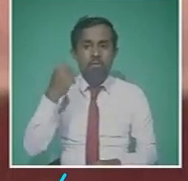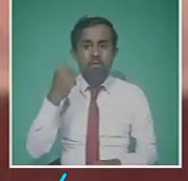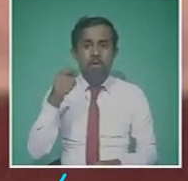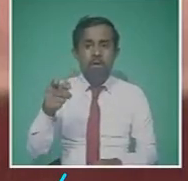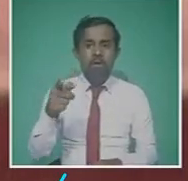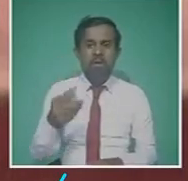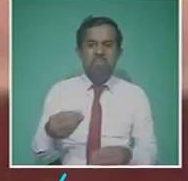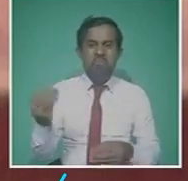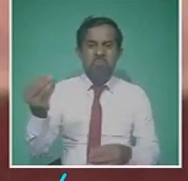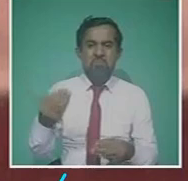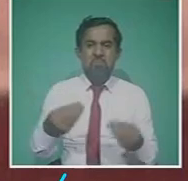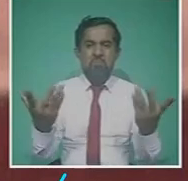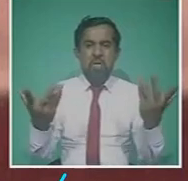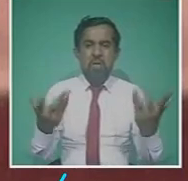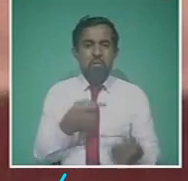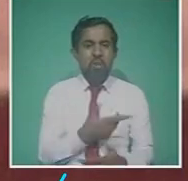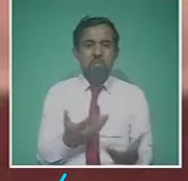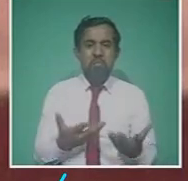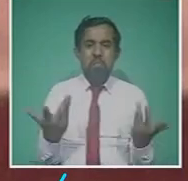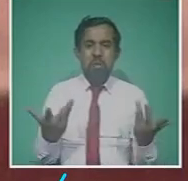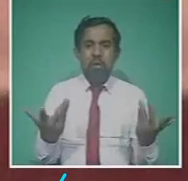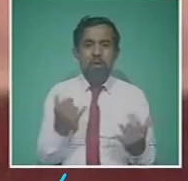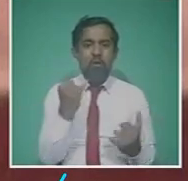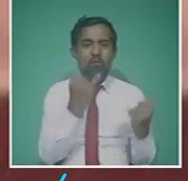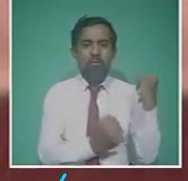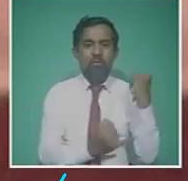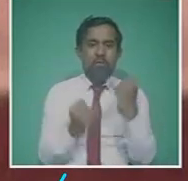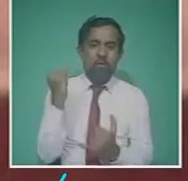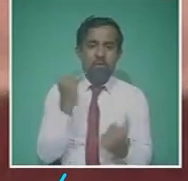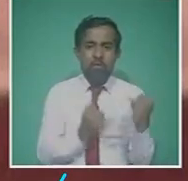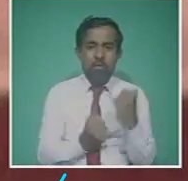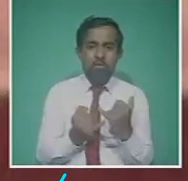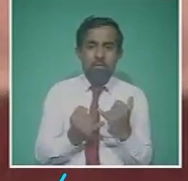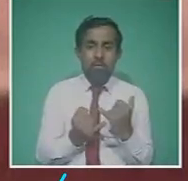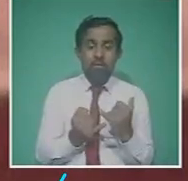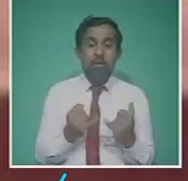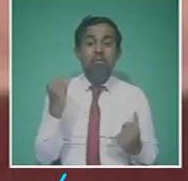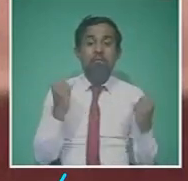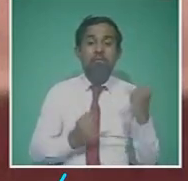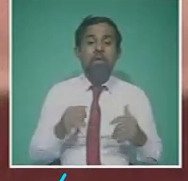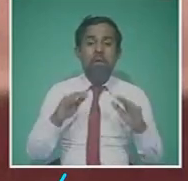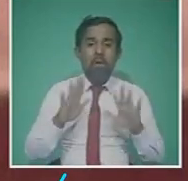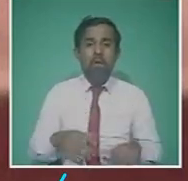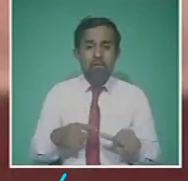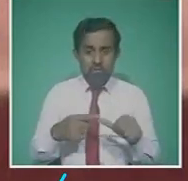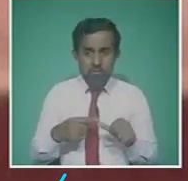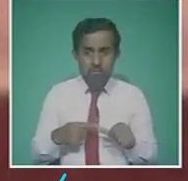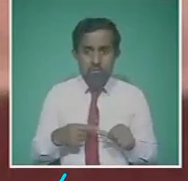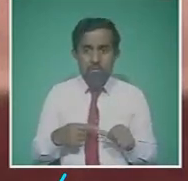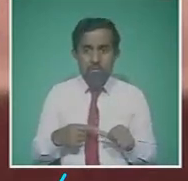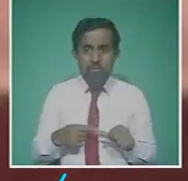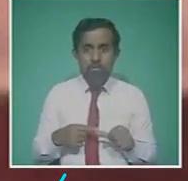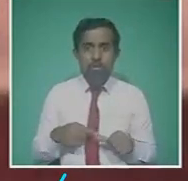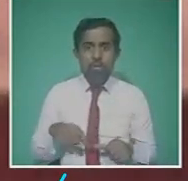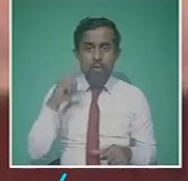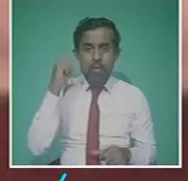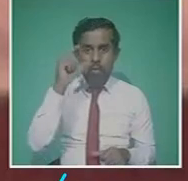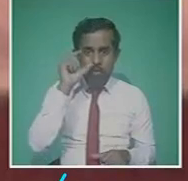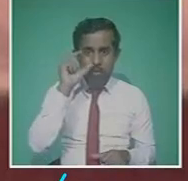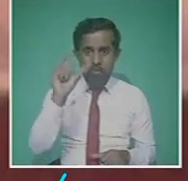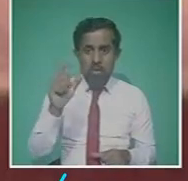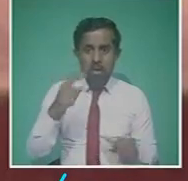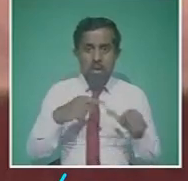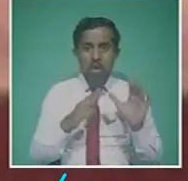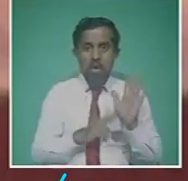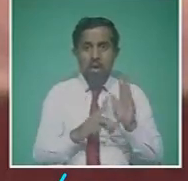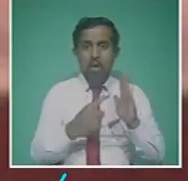අරයගේ අසමත්කම මෙයාගේ නොහැකියාව විවේචනය කරනවා. හැබැයි විවේචනයෙන් ප්‍රතිඵල ලැබිලා තියෙනවා. මම අද හොයලා බැලුවා අනුර